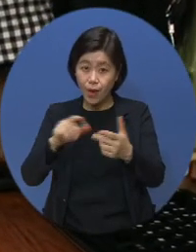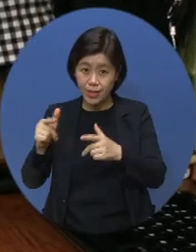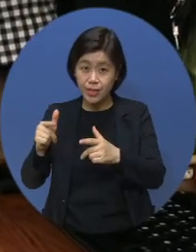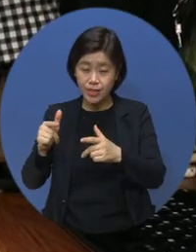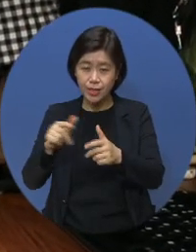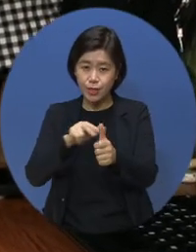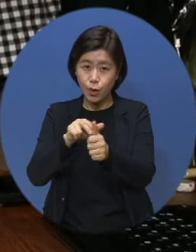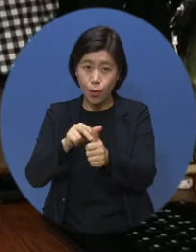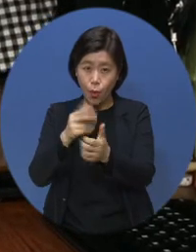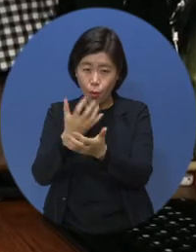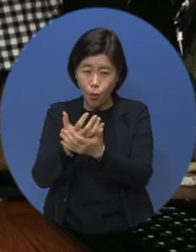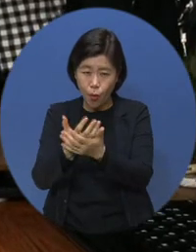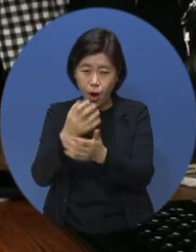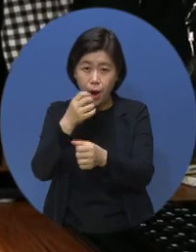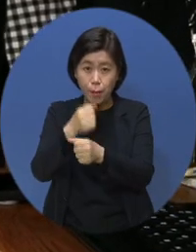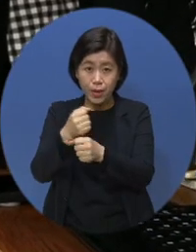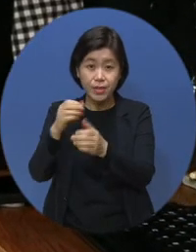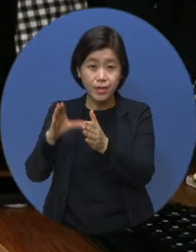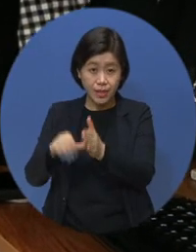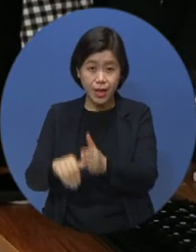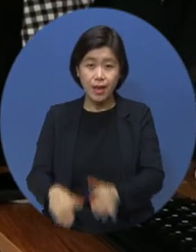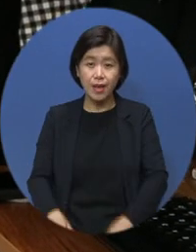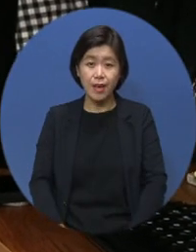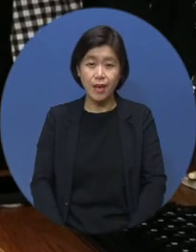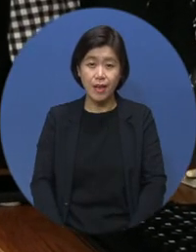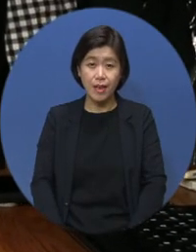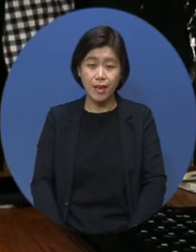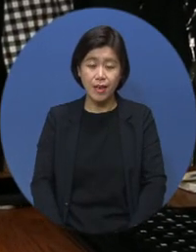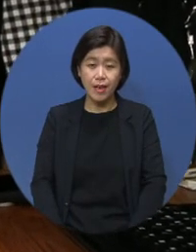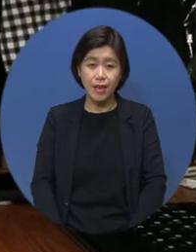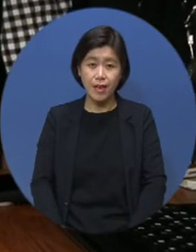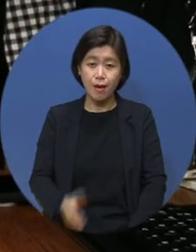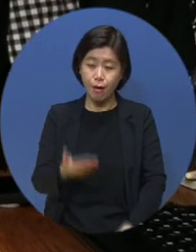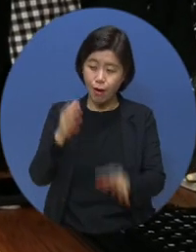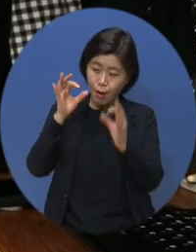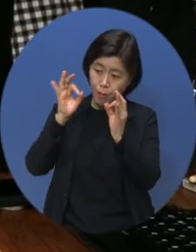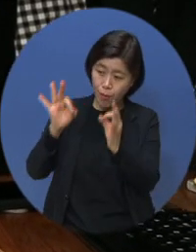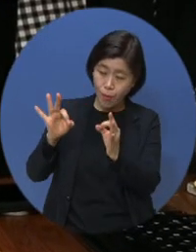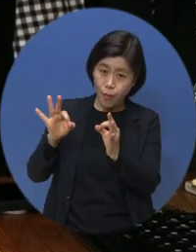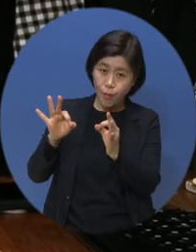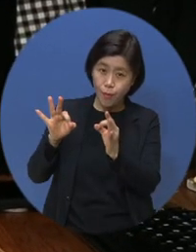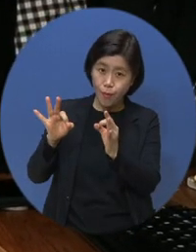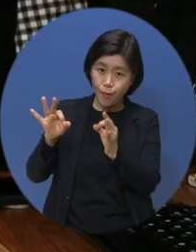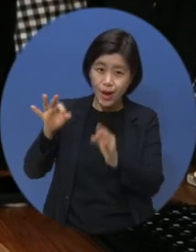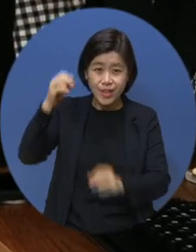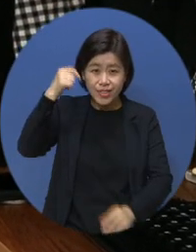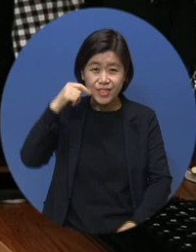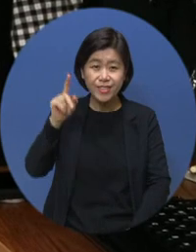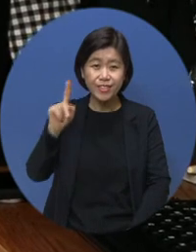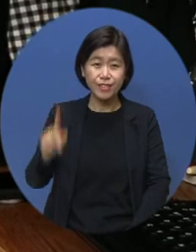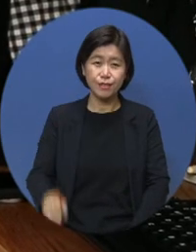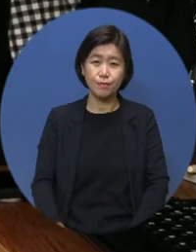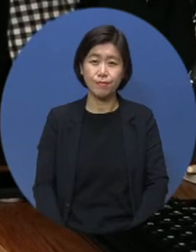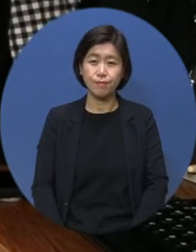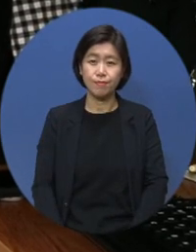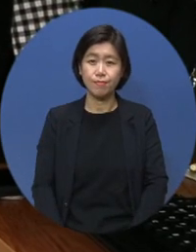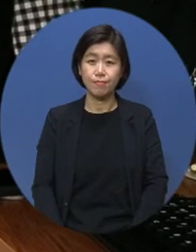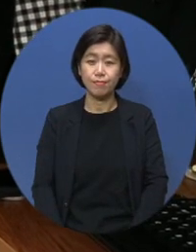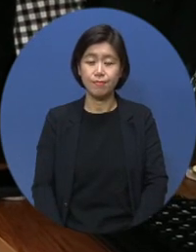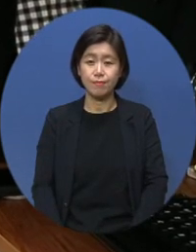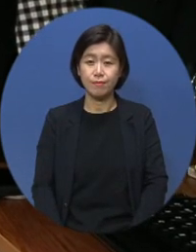이런거 할때 뭐 자주 보겠지만 그 보면 좀 무 생각이 들어 라